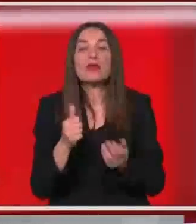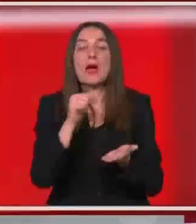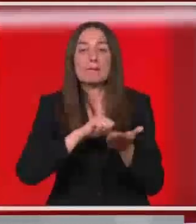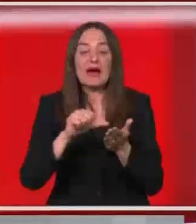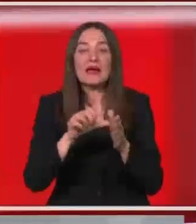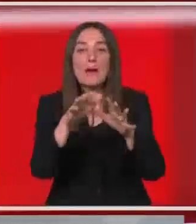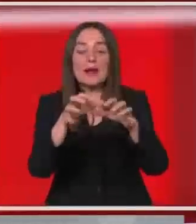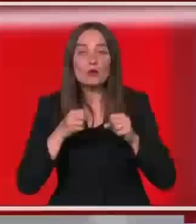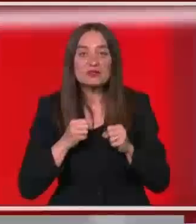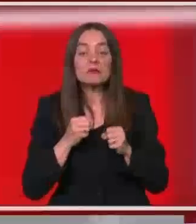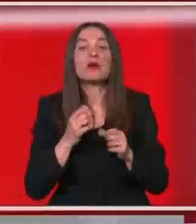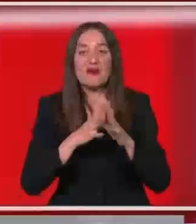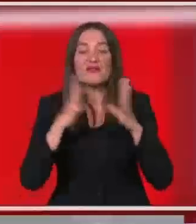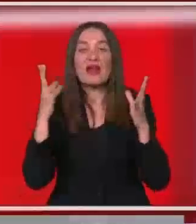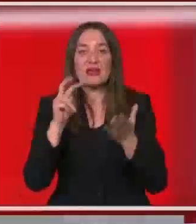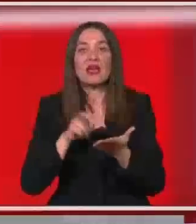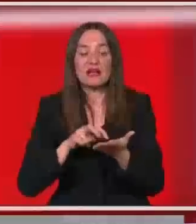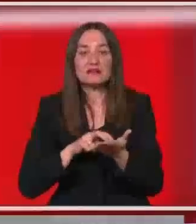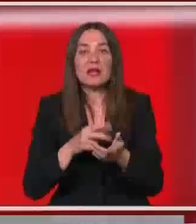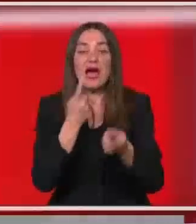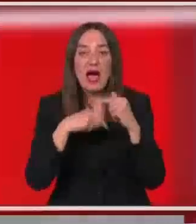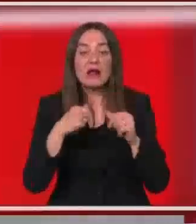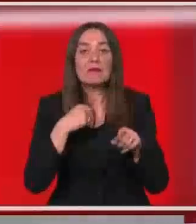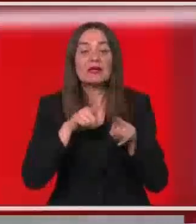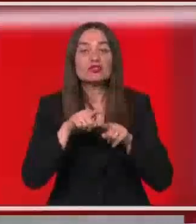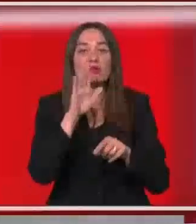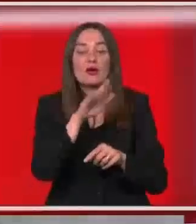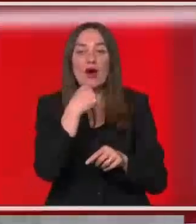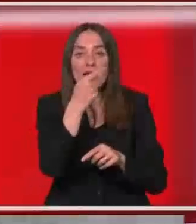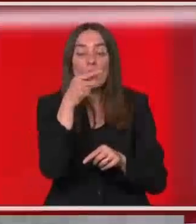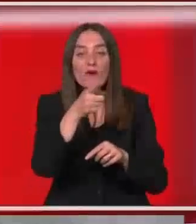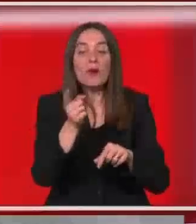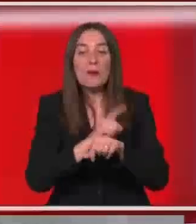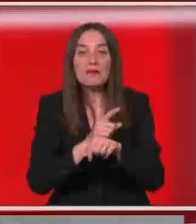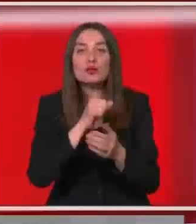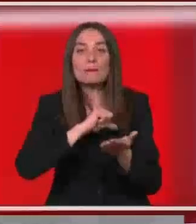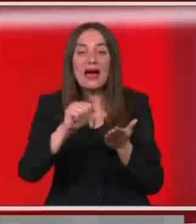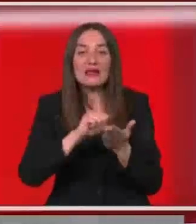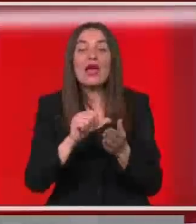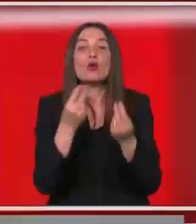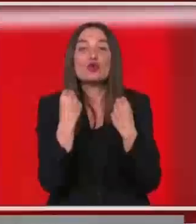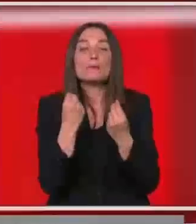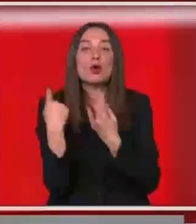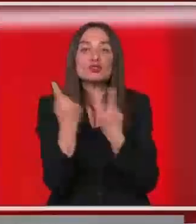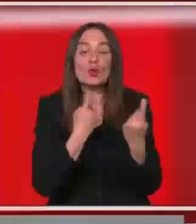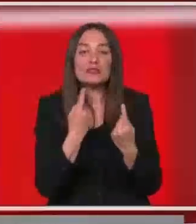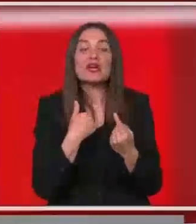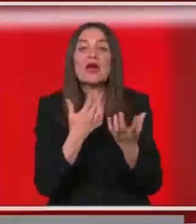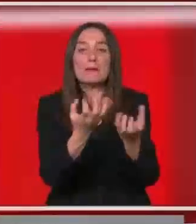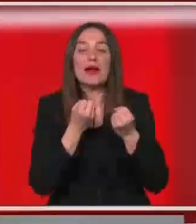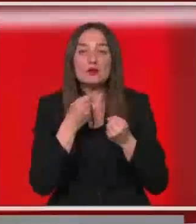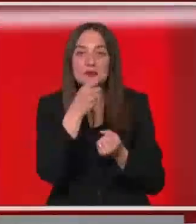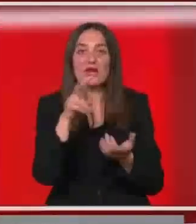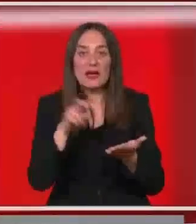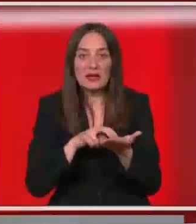banke preuzimaju poprilično velik rizik, ali bih također rekao da su u ovom momentu banke u dobroj situaciji da preuzmu taj